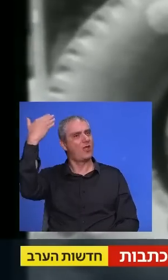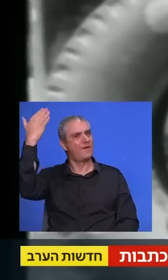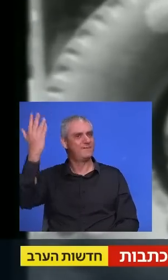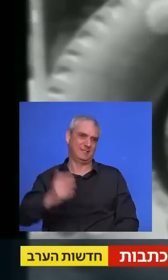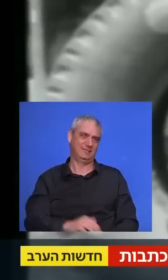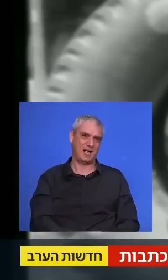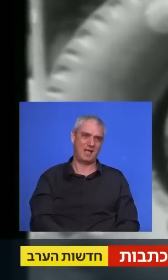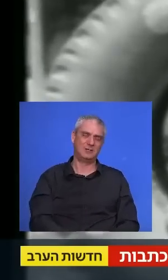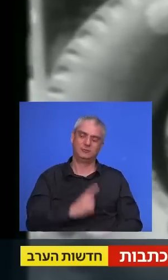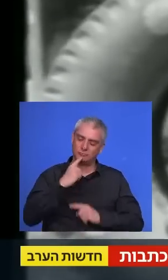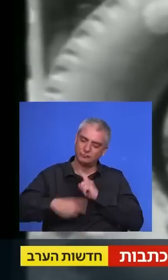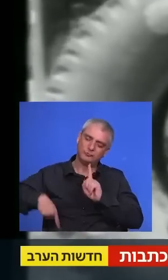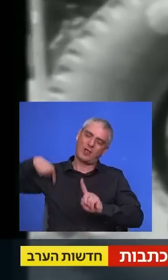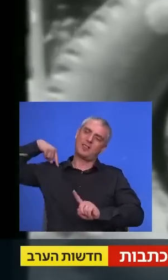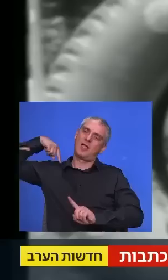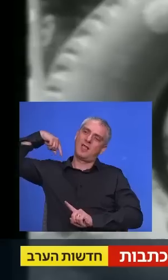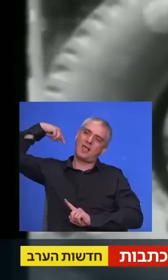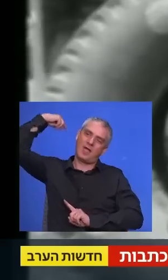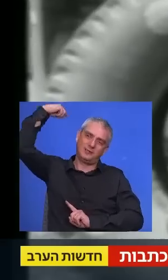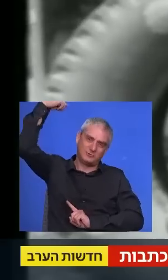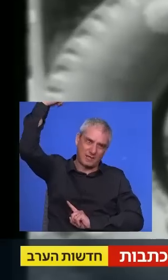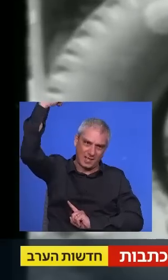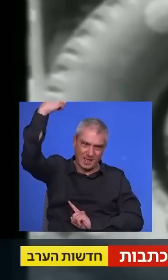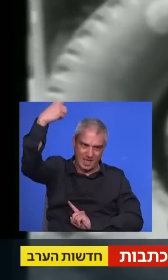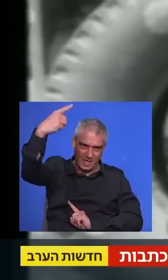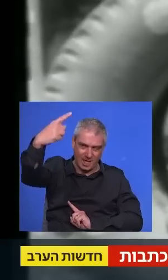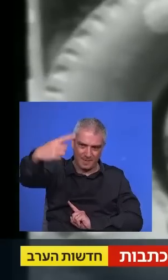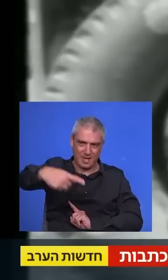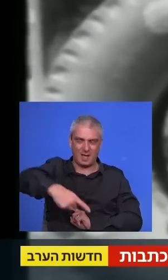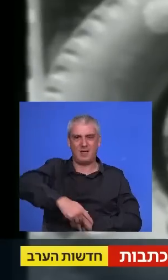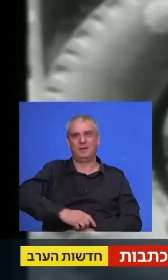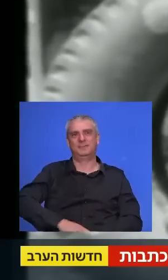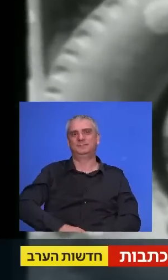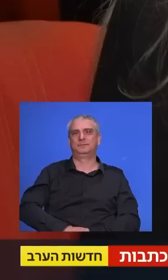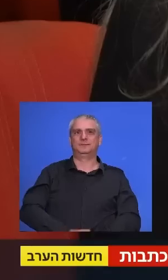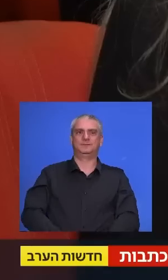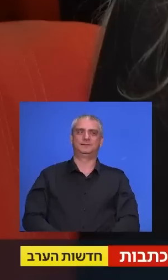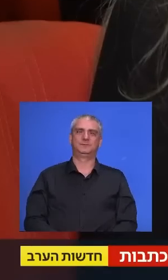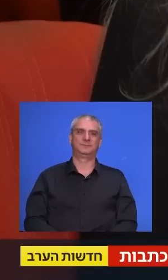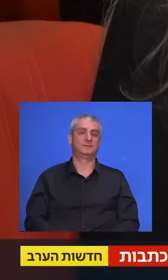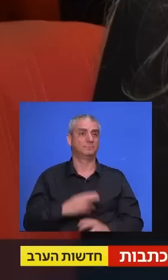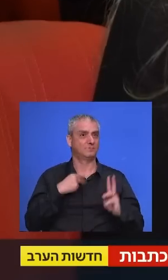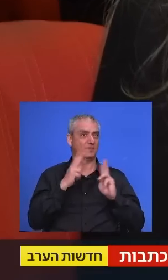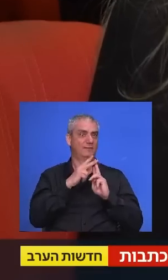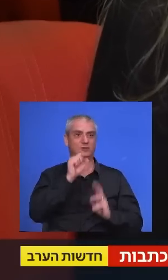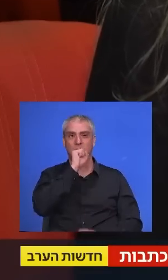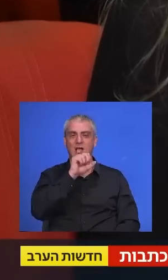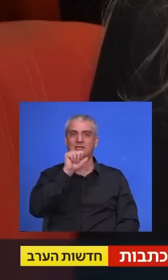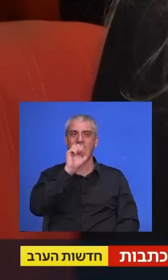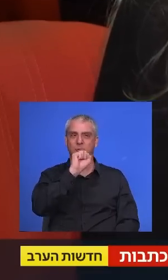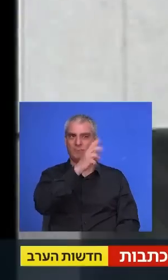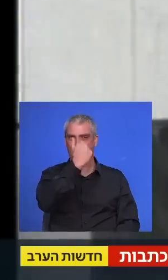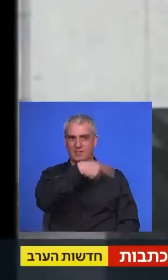טוב יהיה בשנה, בשנה הבאה. נפגשנו עם אסתר סופר, שהייתה